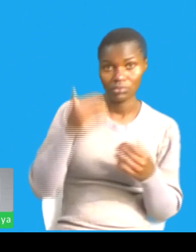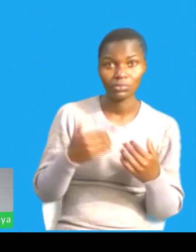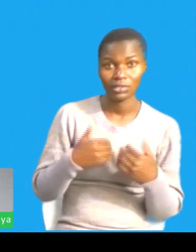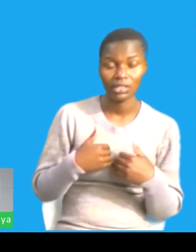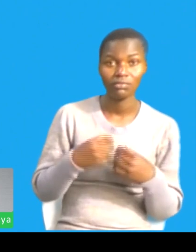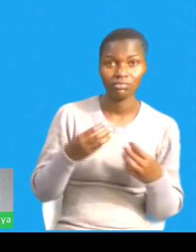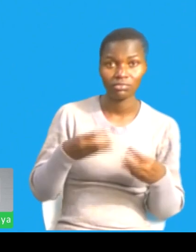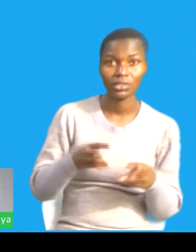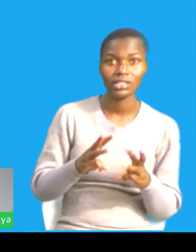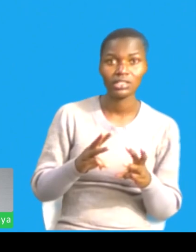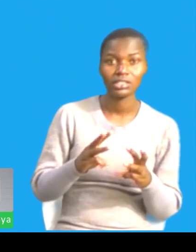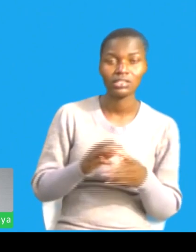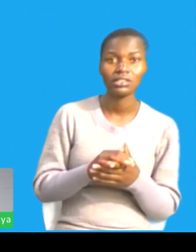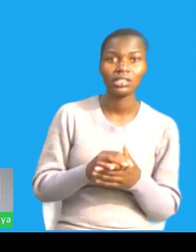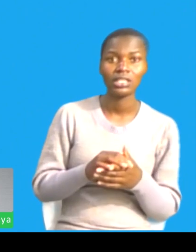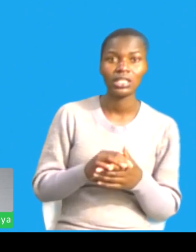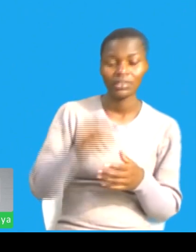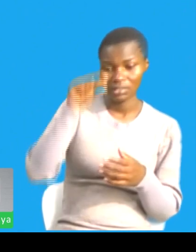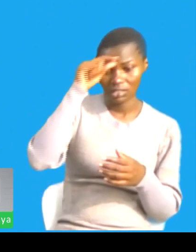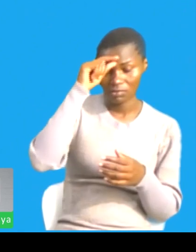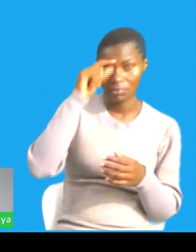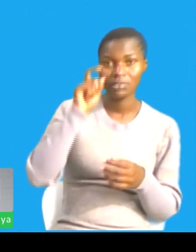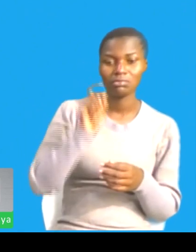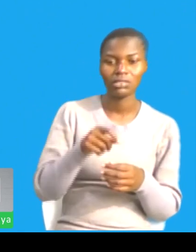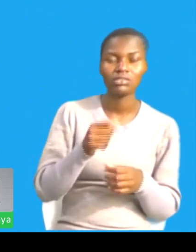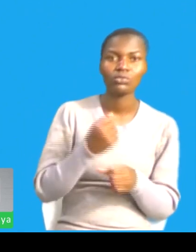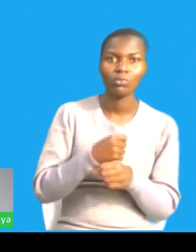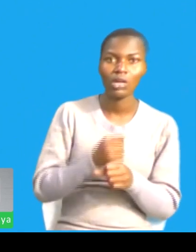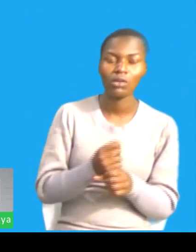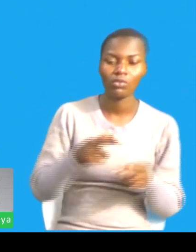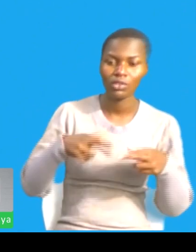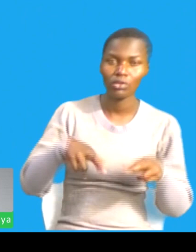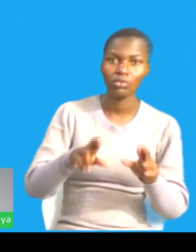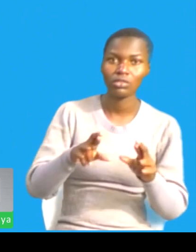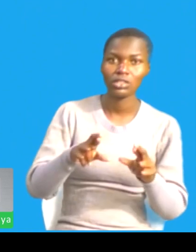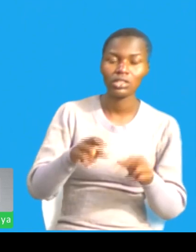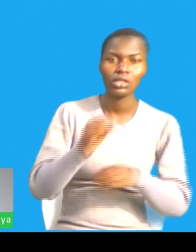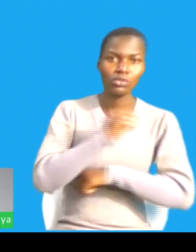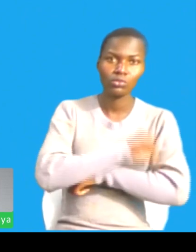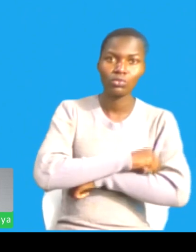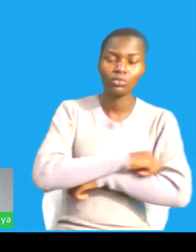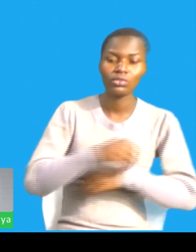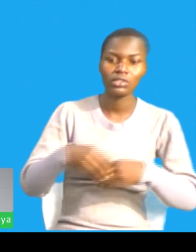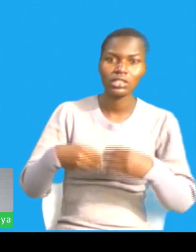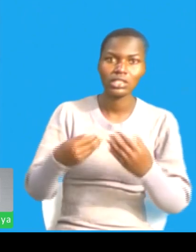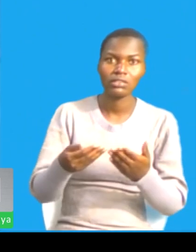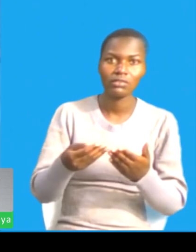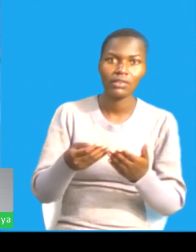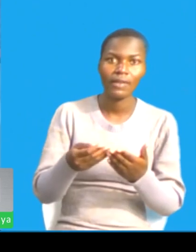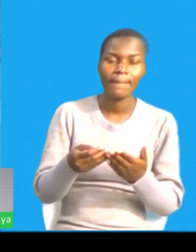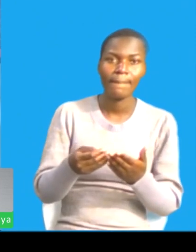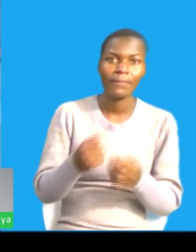inafaa kufanya. Serikali inafaa kutengeza barabara, serikali inafaa kutengeza mashule, serikali inafaa kupatiana bursaries. Wabunge